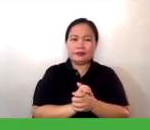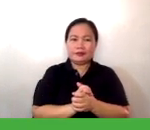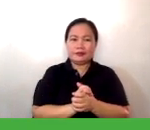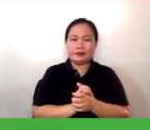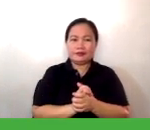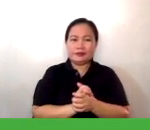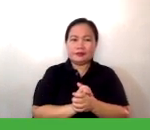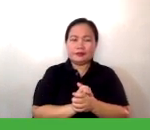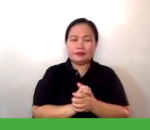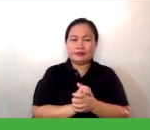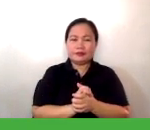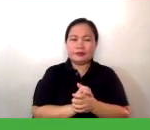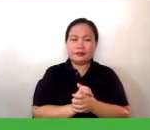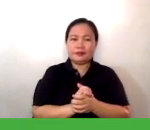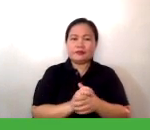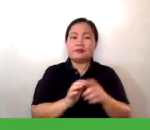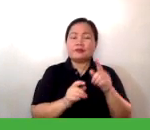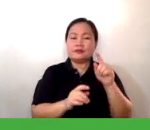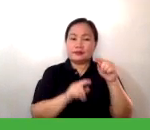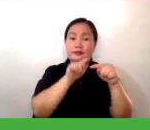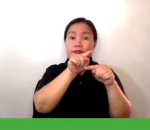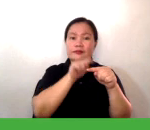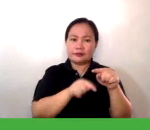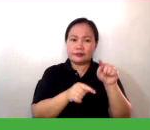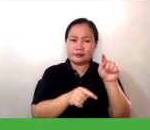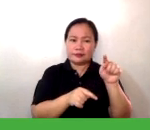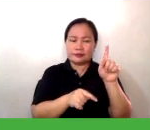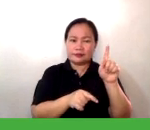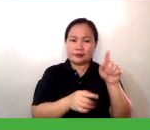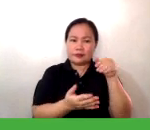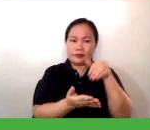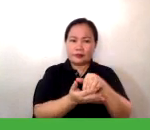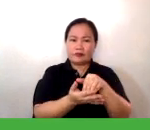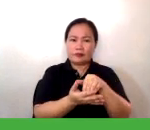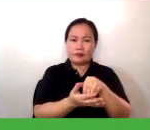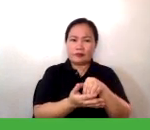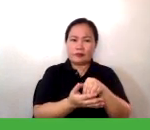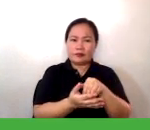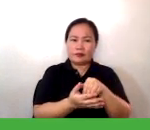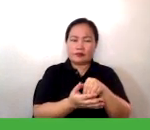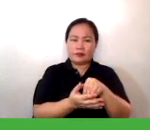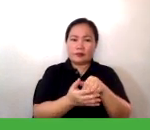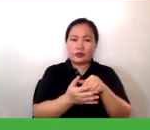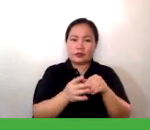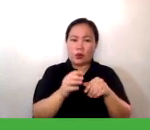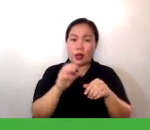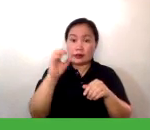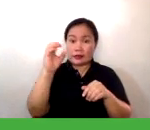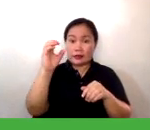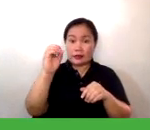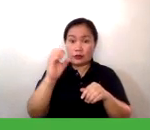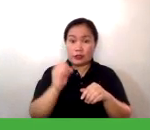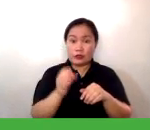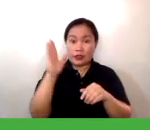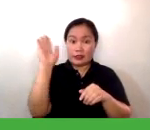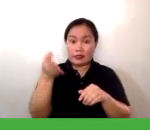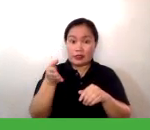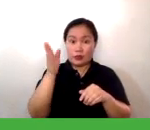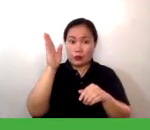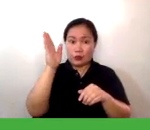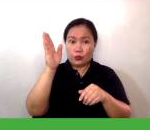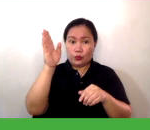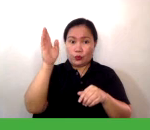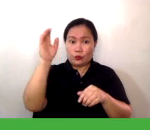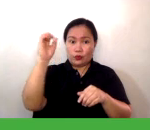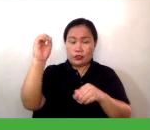natin si 225 million cubic centimeter sa 1,000 cubic centimeter. Kasi